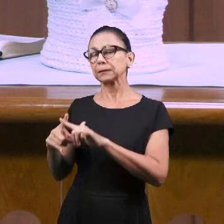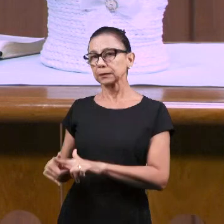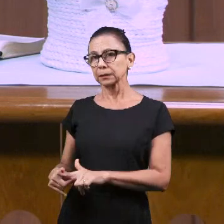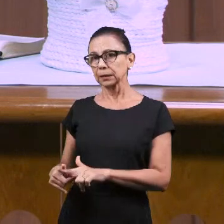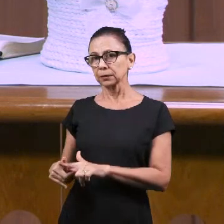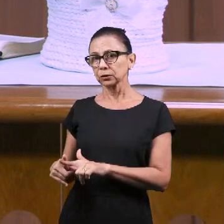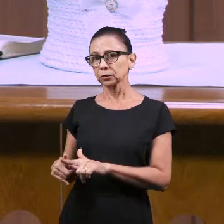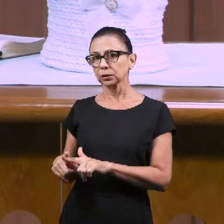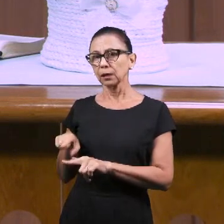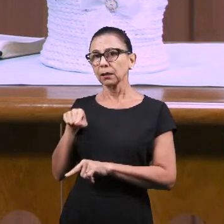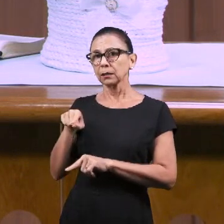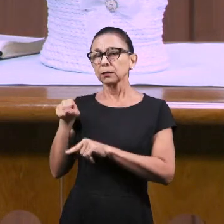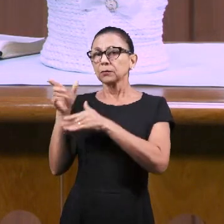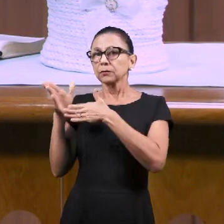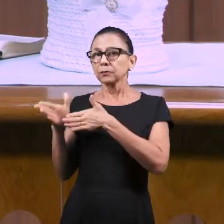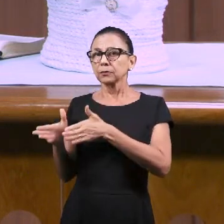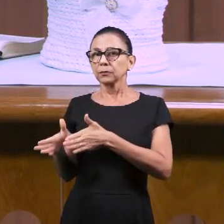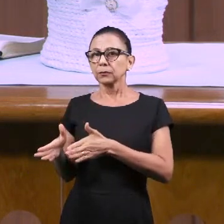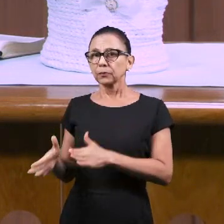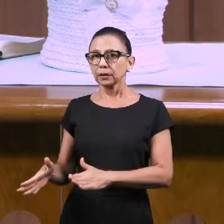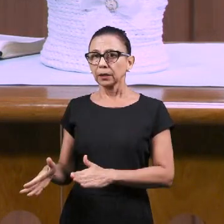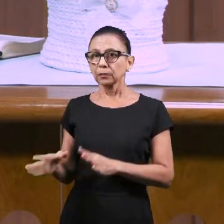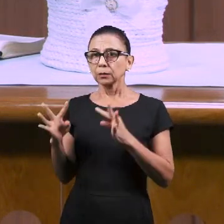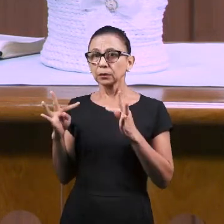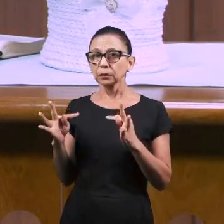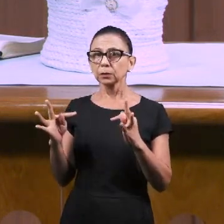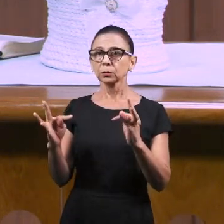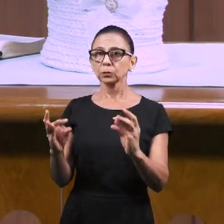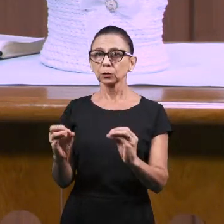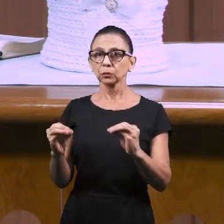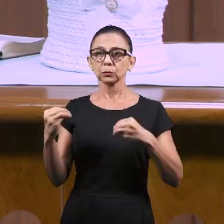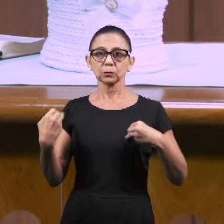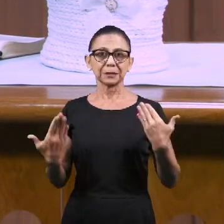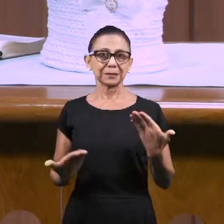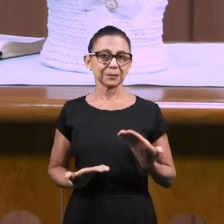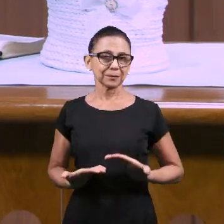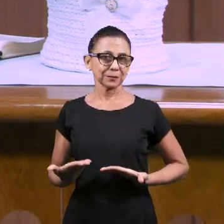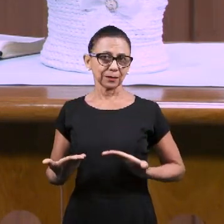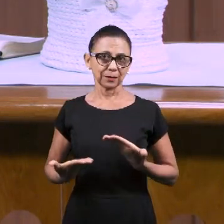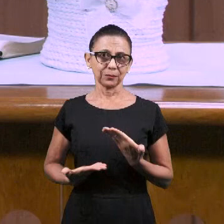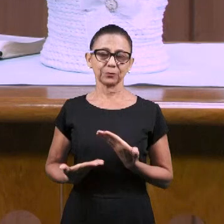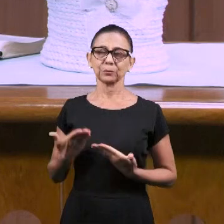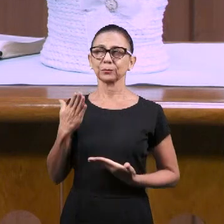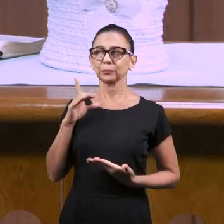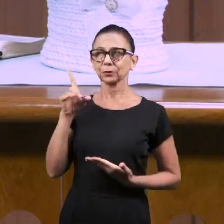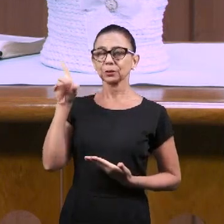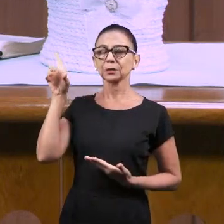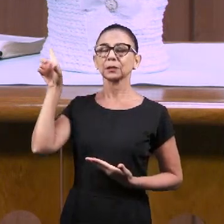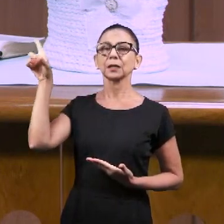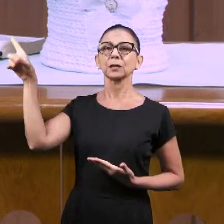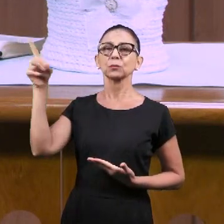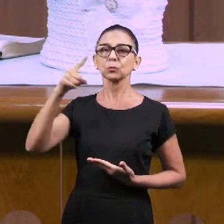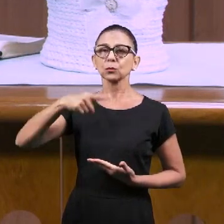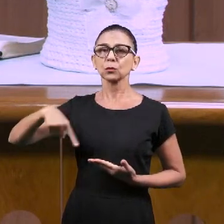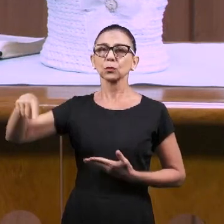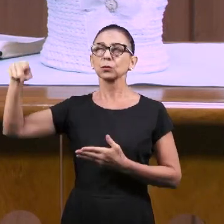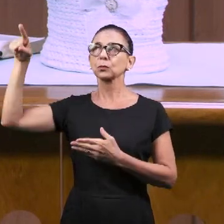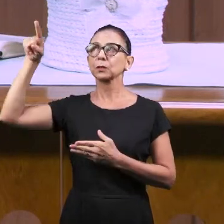église où tous les fils, tous les serviteurs, tous les